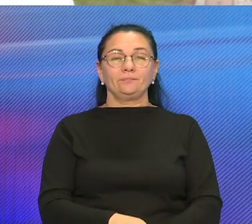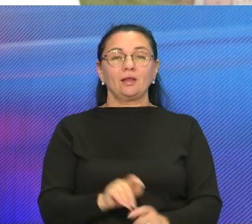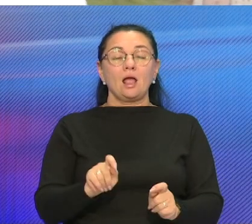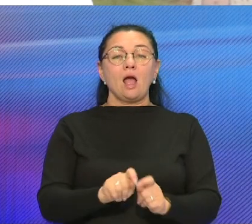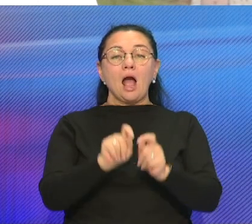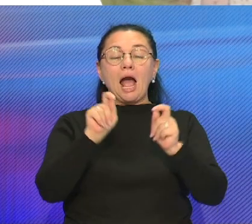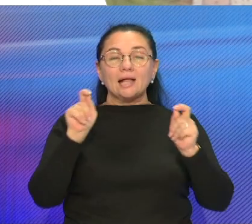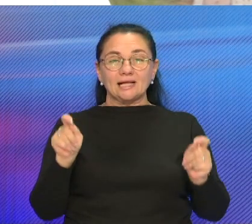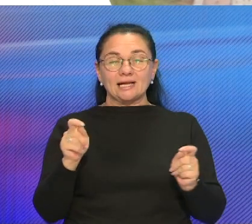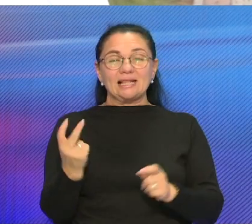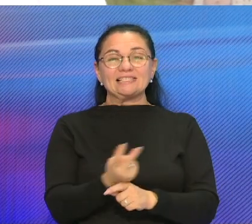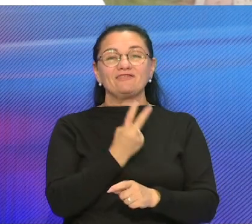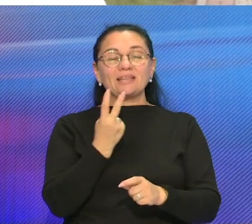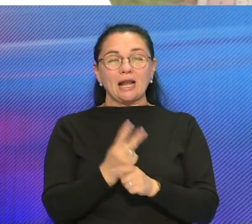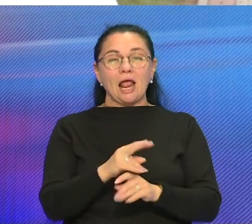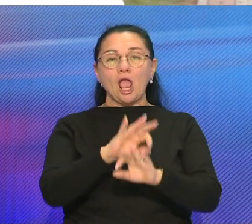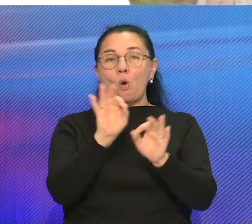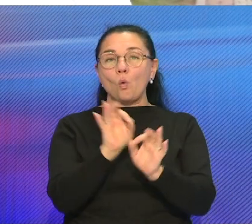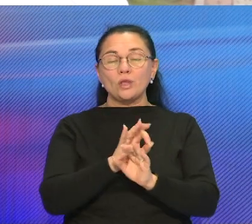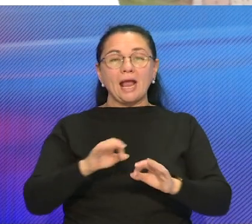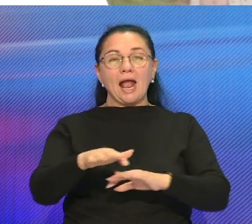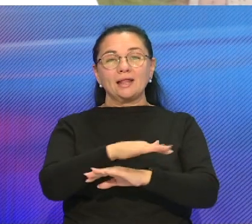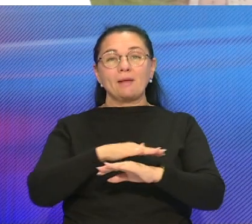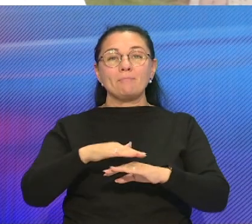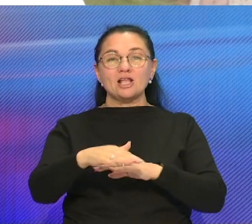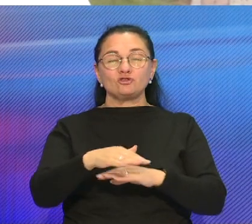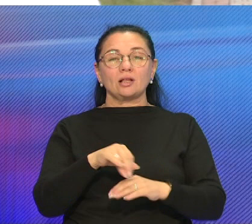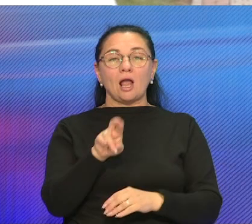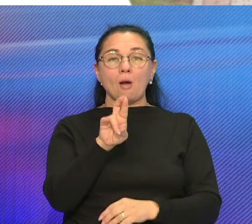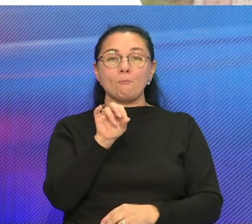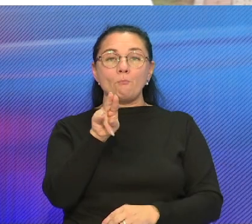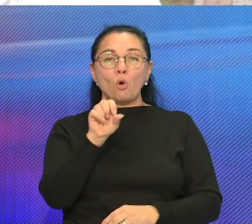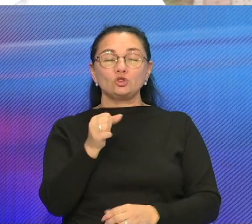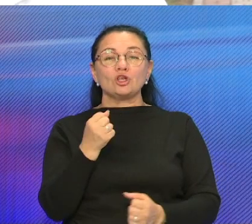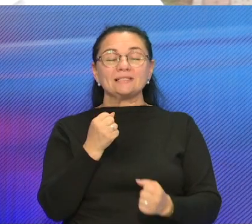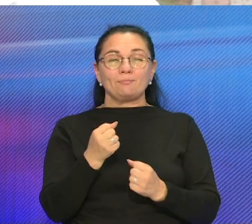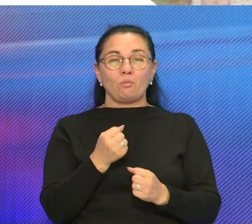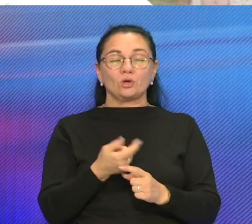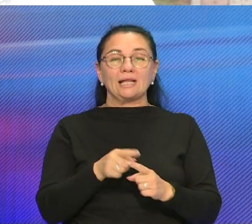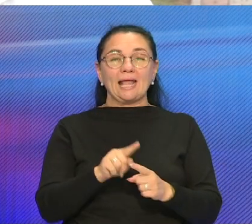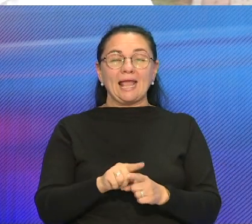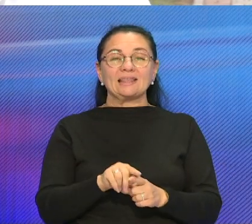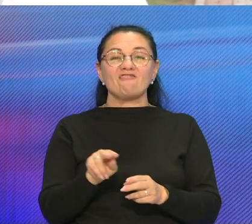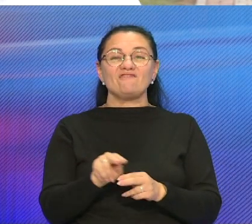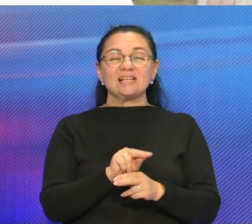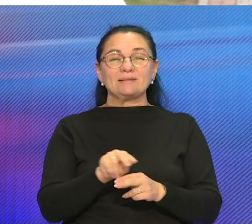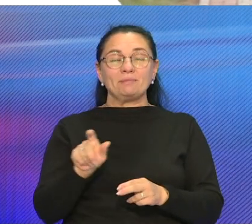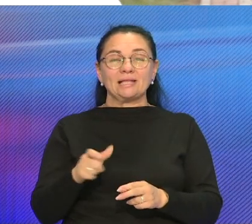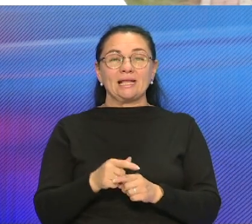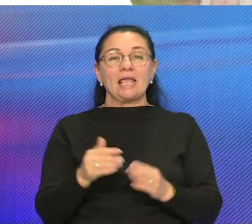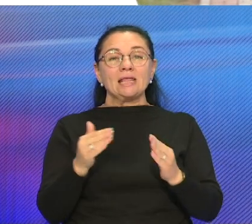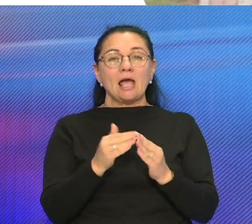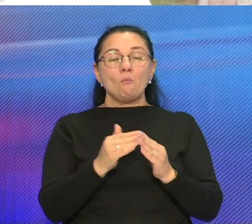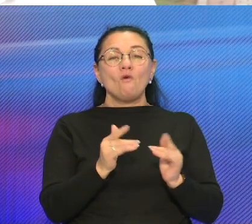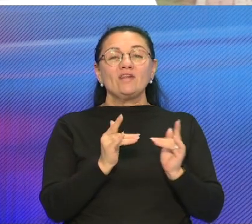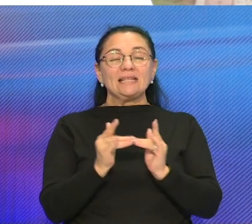вторая в республике уникальная площадка по бочу-спорту. На ней будут тренироваться спортсмены Special Olympics. Это воспитанники домов-интернатов